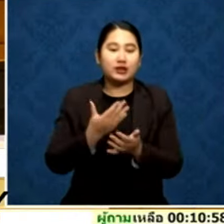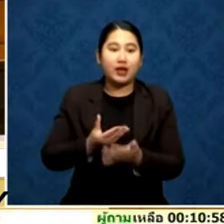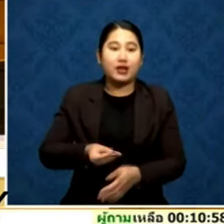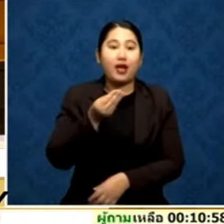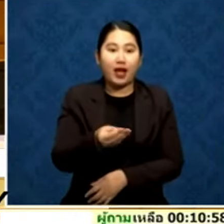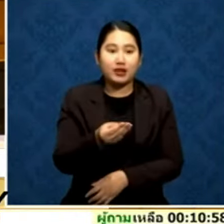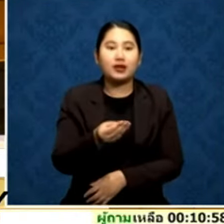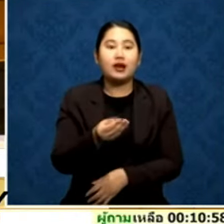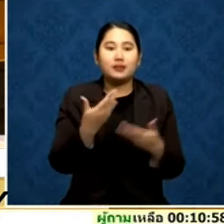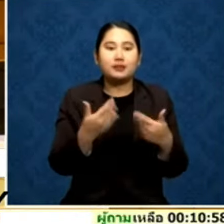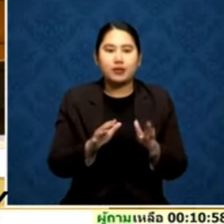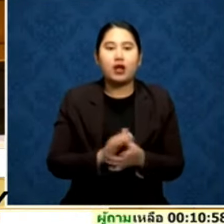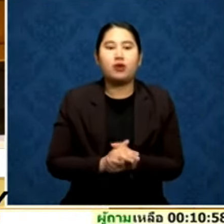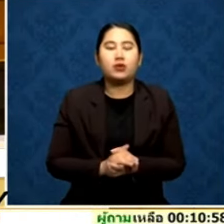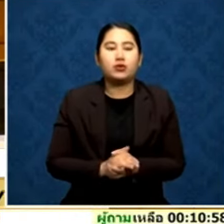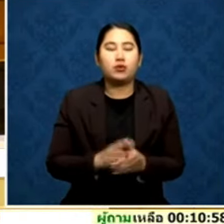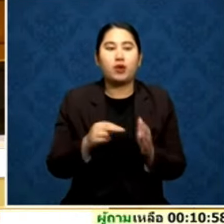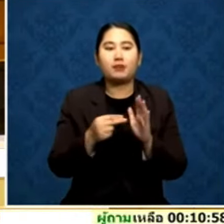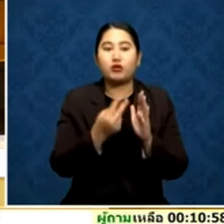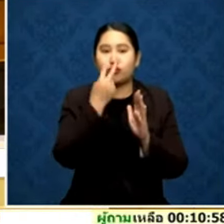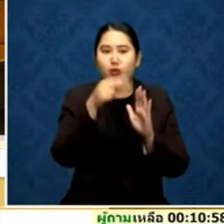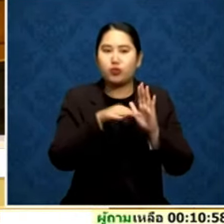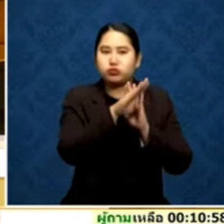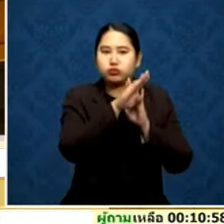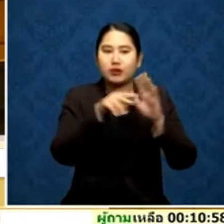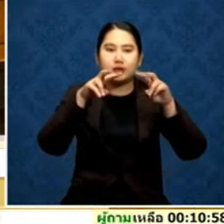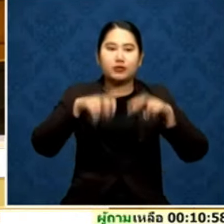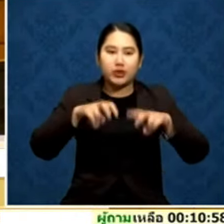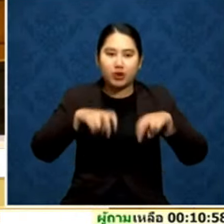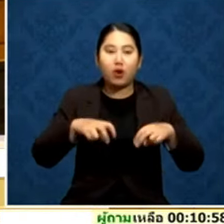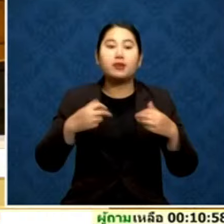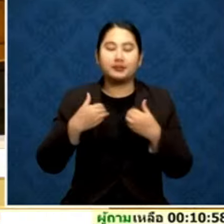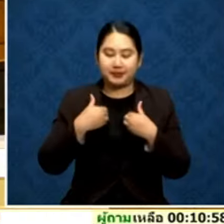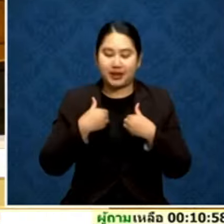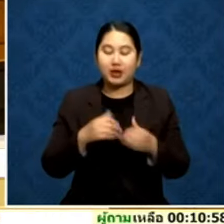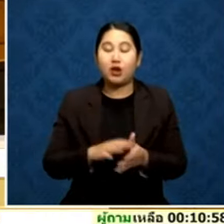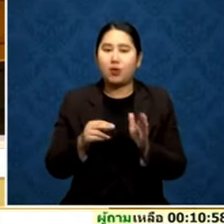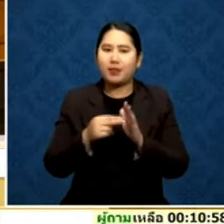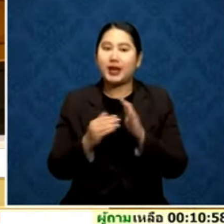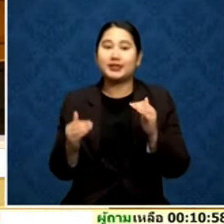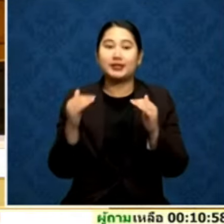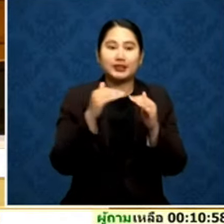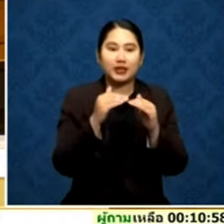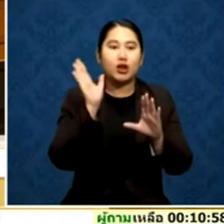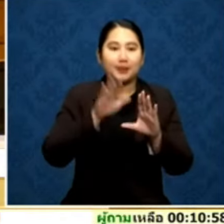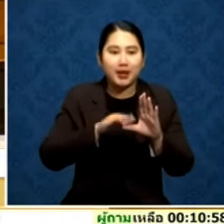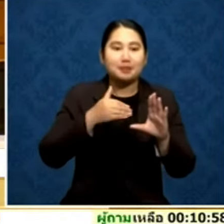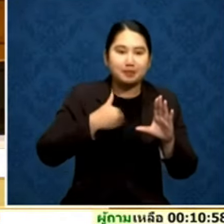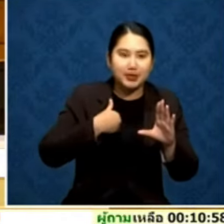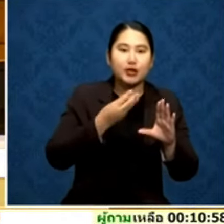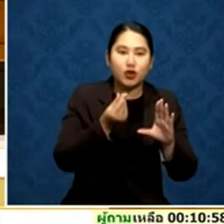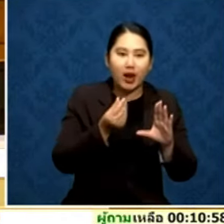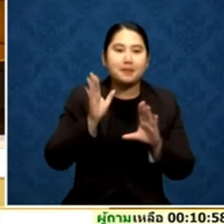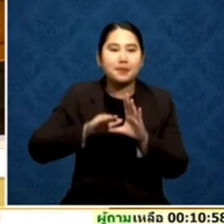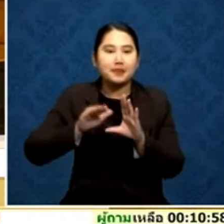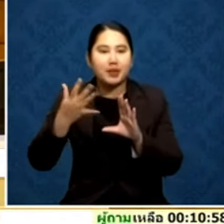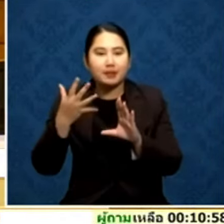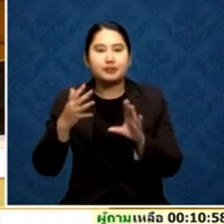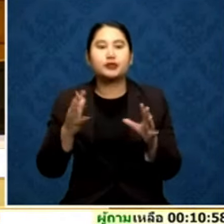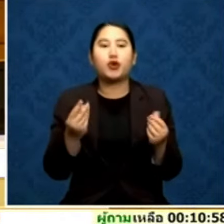ครับเราก็ทำการวิเคราะห์ดูว่าจะมีการคนที่ไม่มาเข้าสิทธิ์กี่คนนะครับแต่ว่าเราก็พยายามเตรียมงบประมาณ